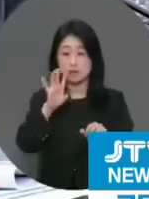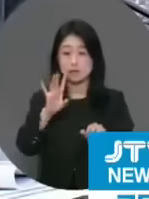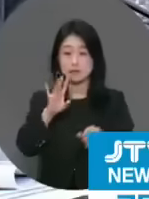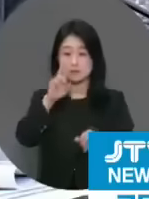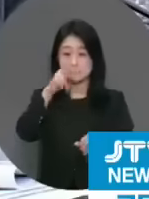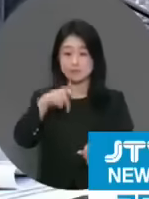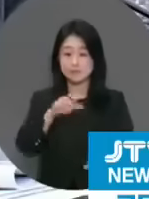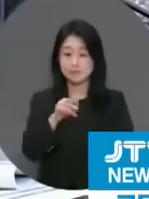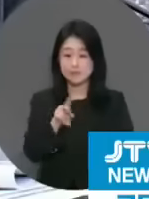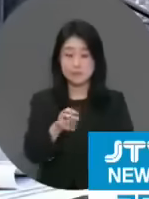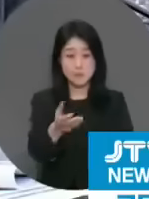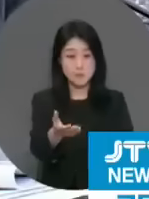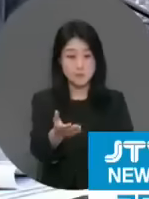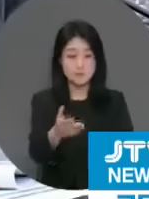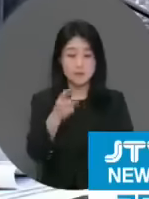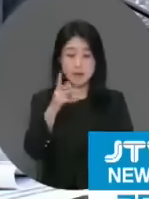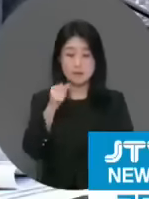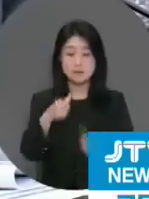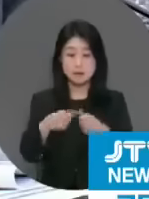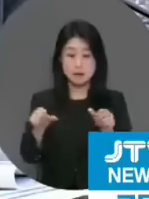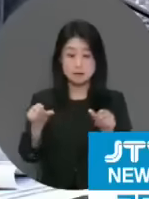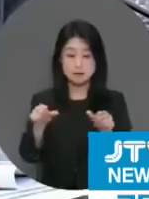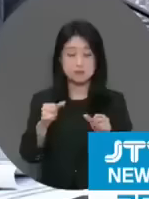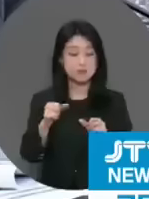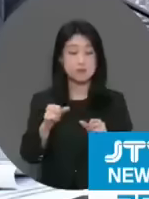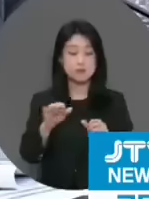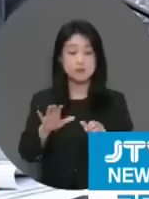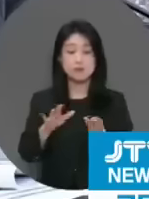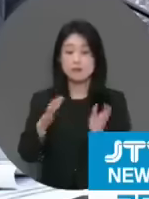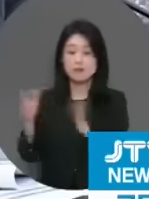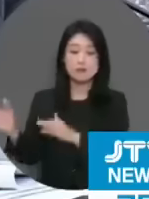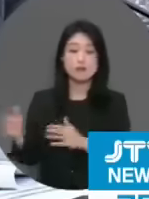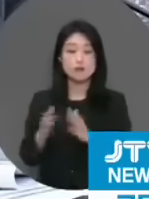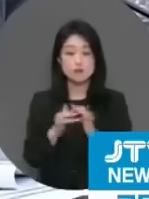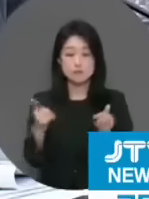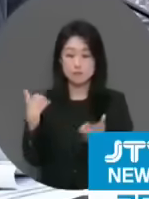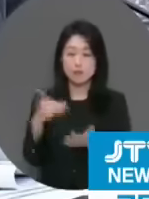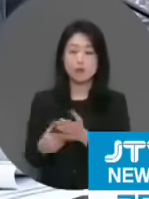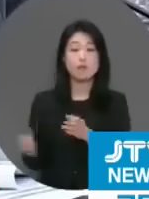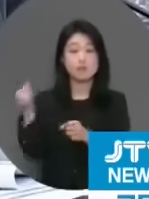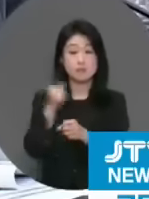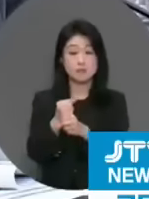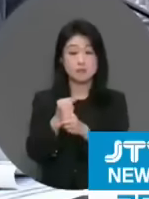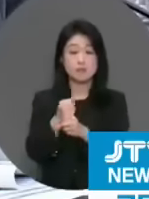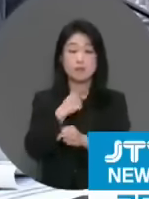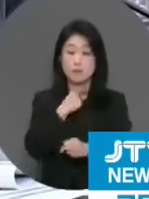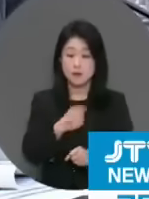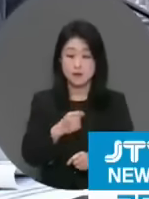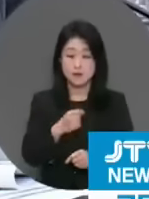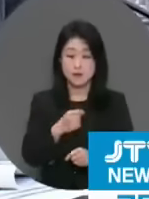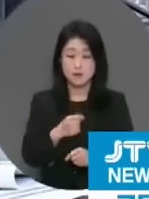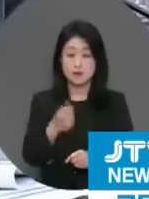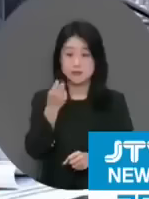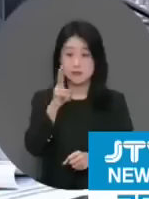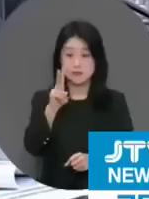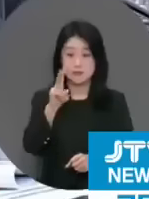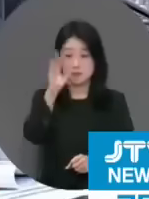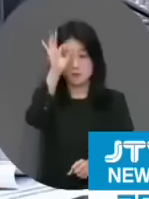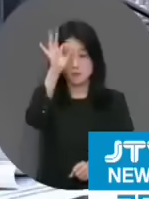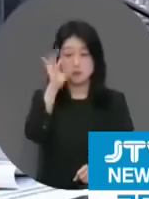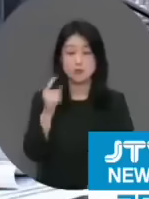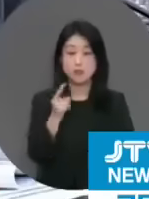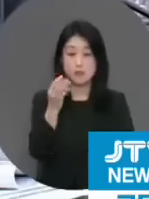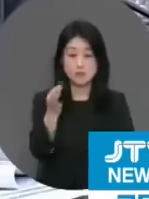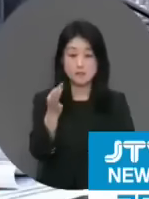박장범 앵커가 KBS를 망가뜨려도 국민들은 복원시켜야 된다는 그 믿음으로 지금 텔레비전 수신료 거부